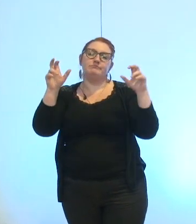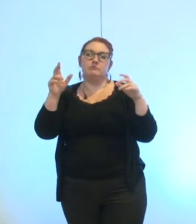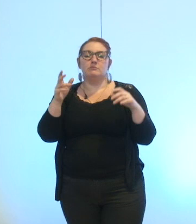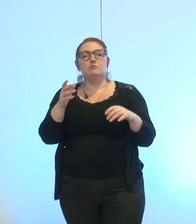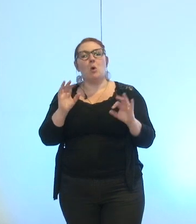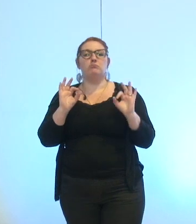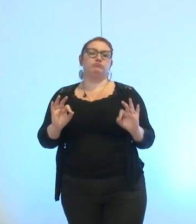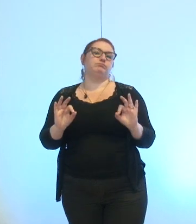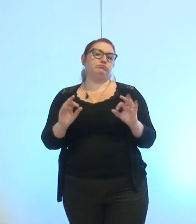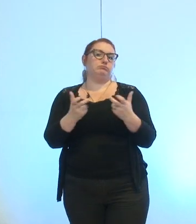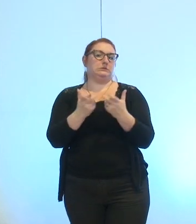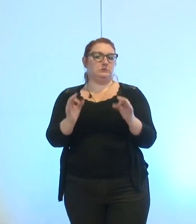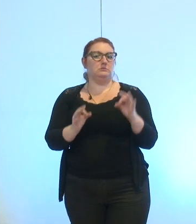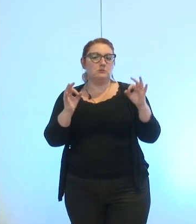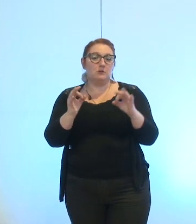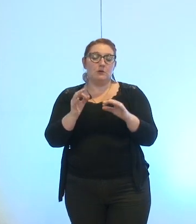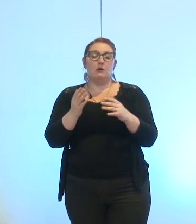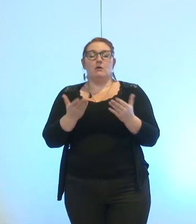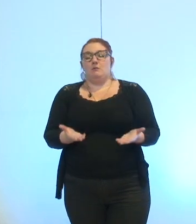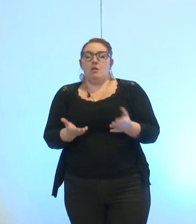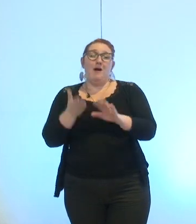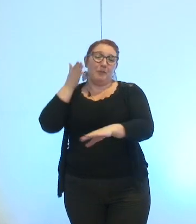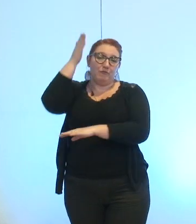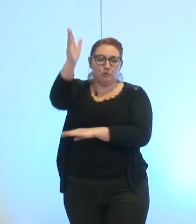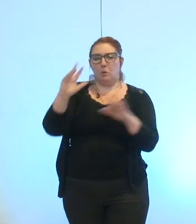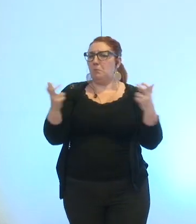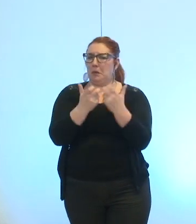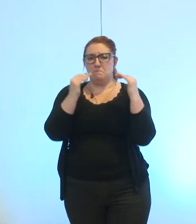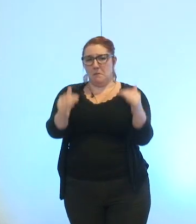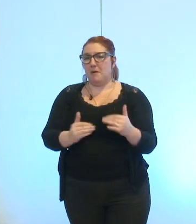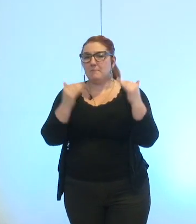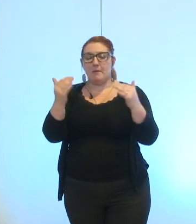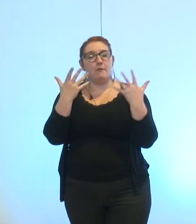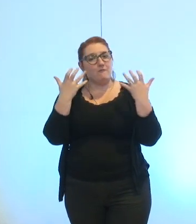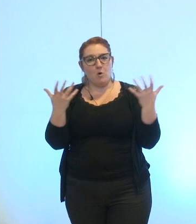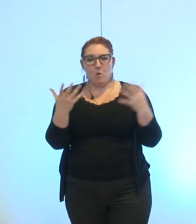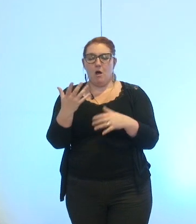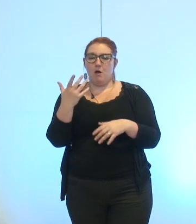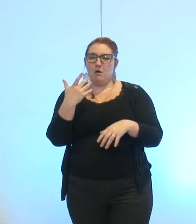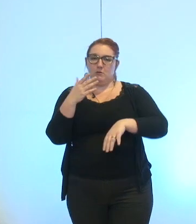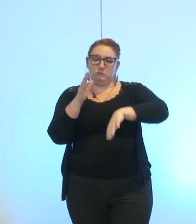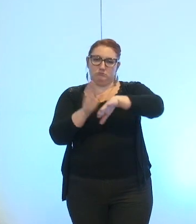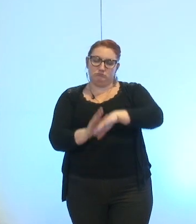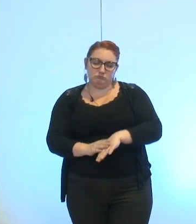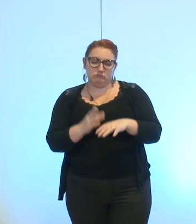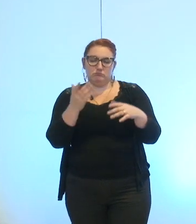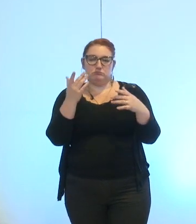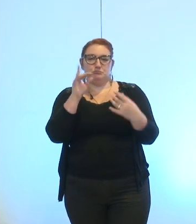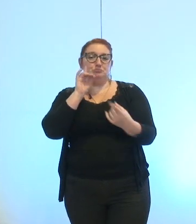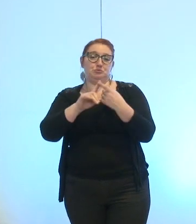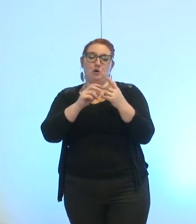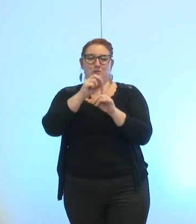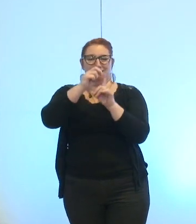premier temps et et à coup identique dans un second temps des opérations à réglementation thermique Mo 20 % ainsi ils seront